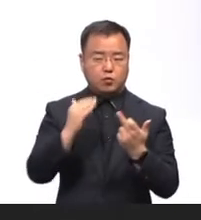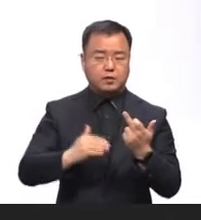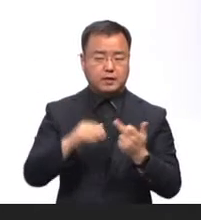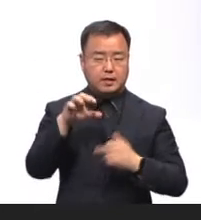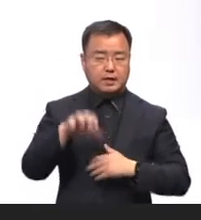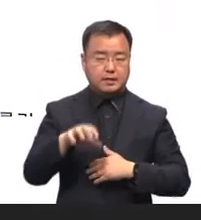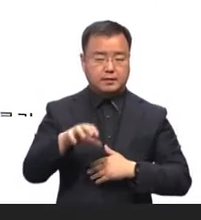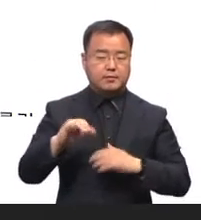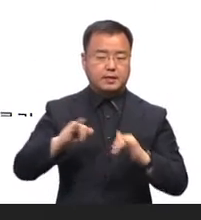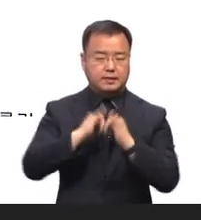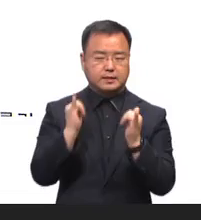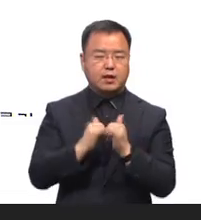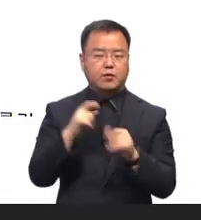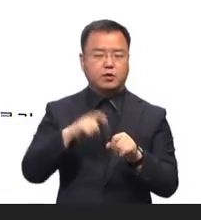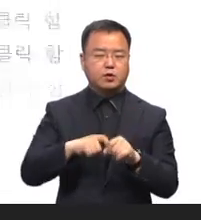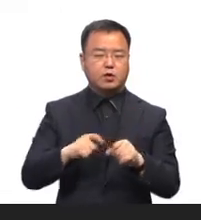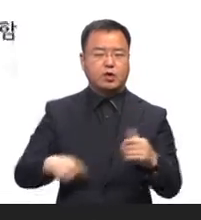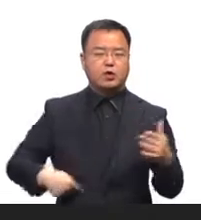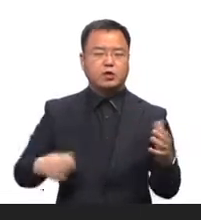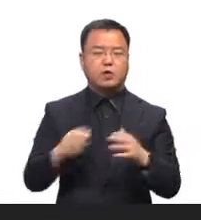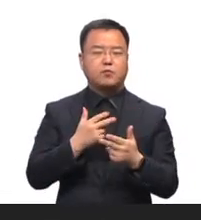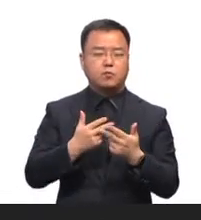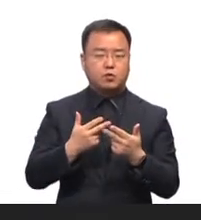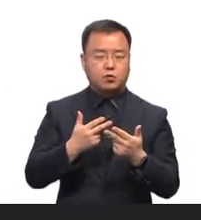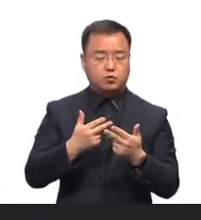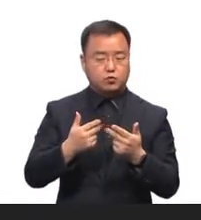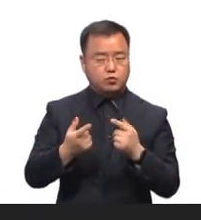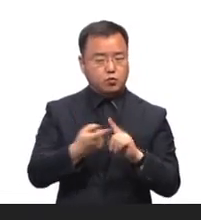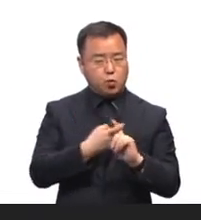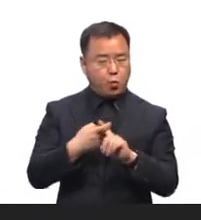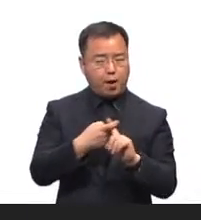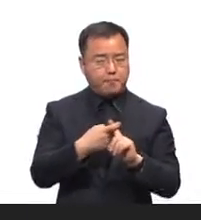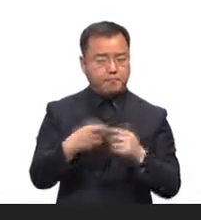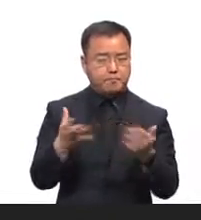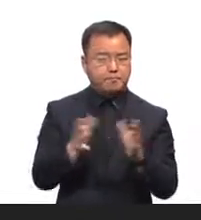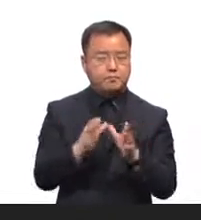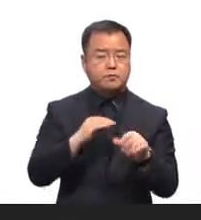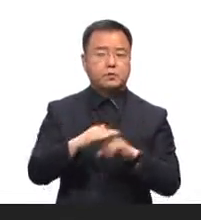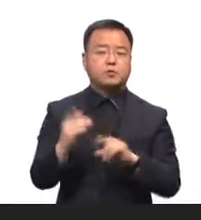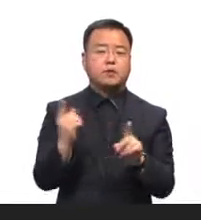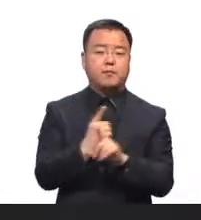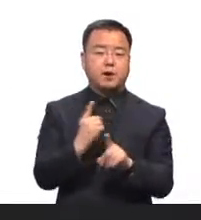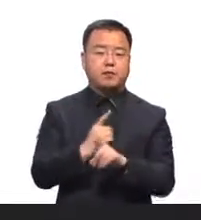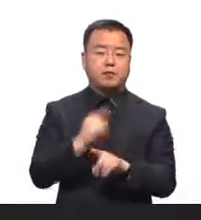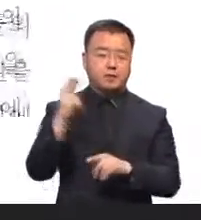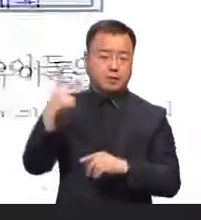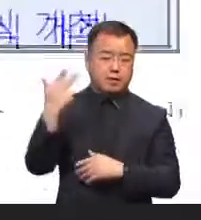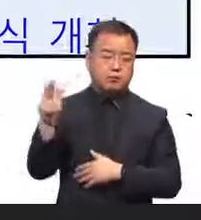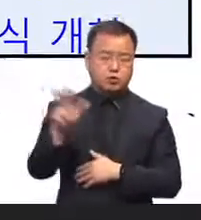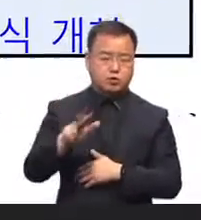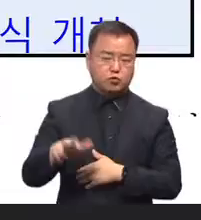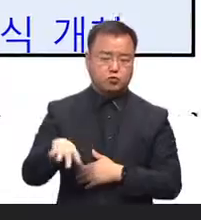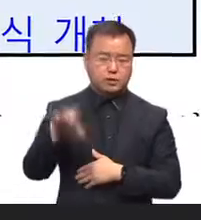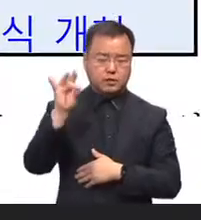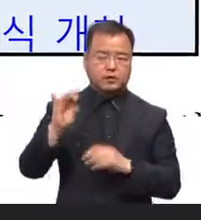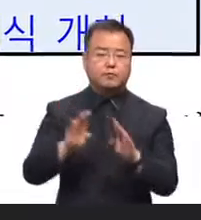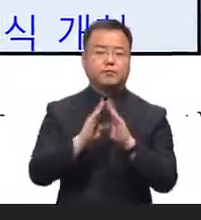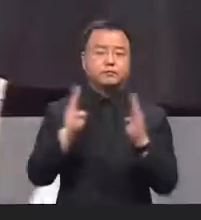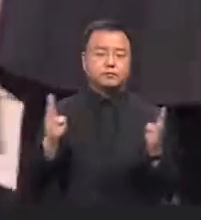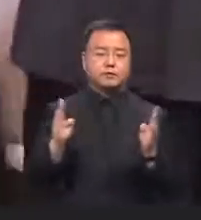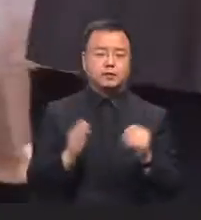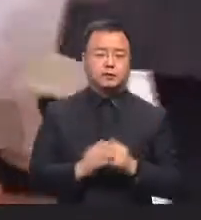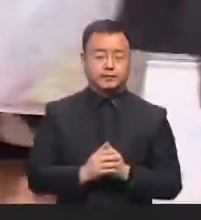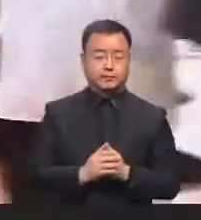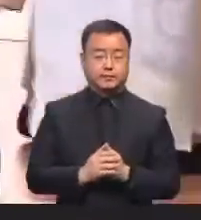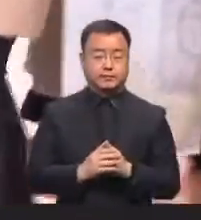협동조합이 운영하는 부모 협동조합형 유치원 으로 바꾸어 다음주 전국 최초로 개원을 앞두고 있습니다